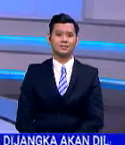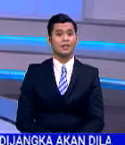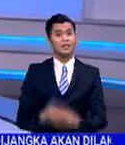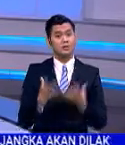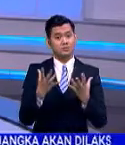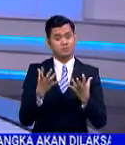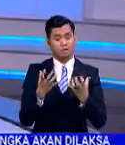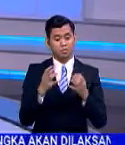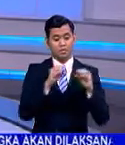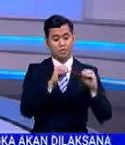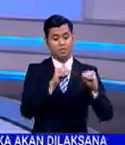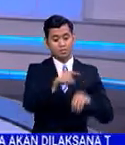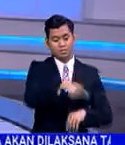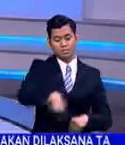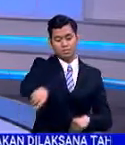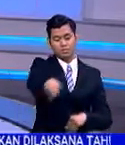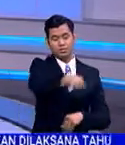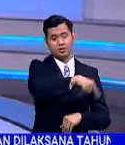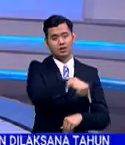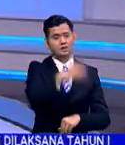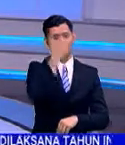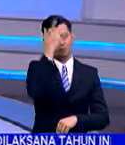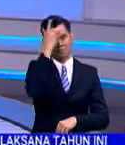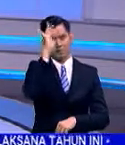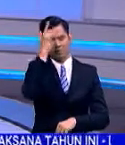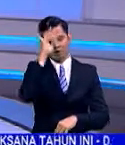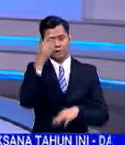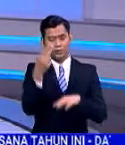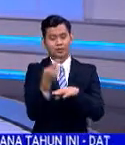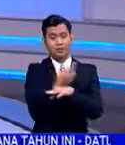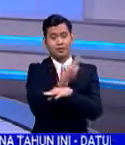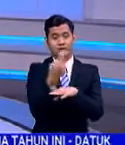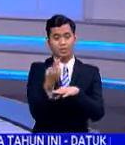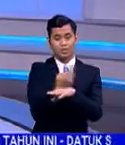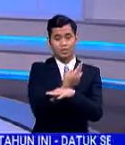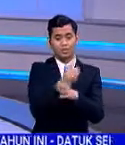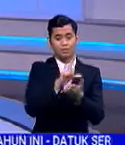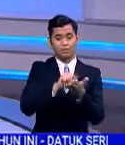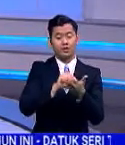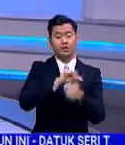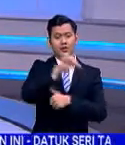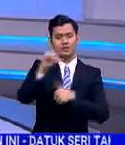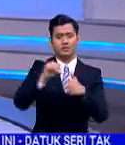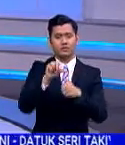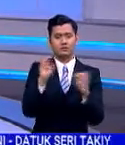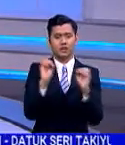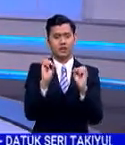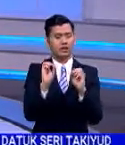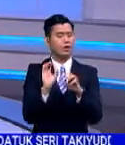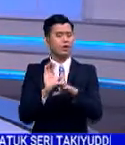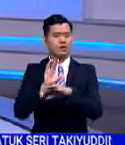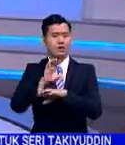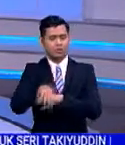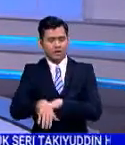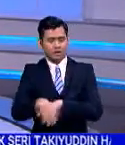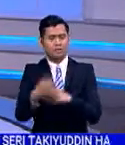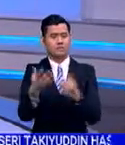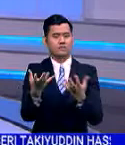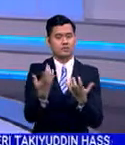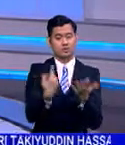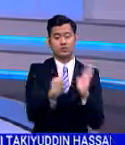Mahu mendidik masyarakat agar bijak menggunakan media sosial, selain tidak taksub dengan apa yang